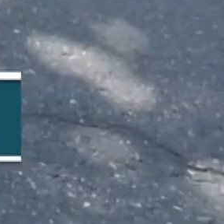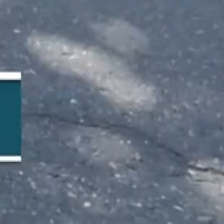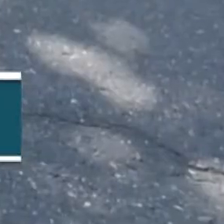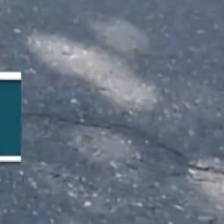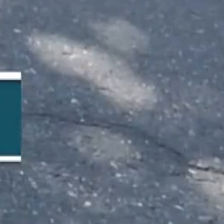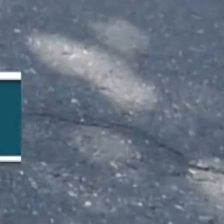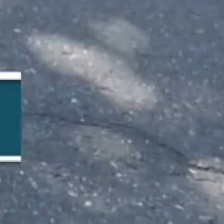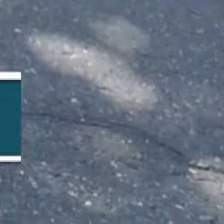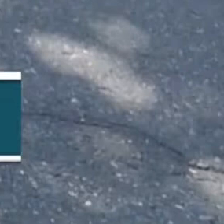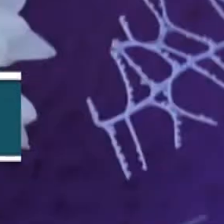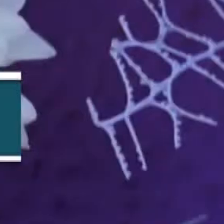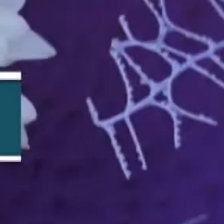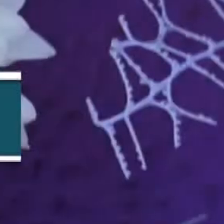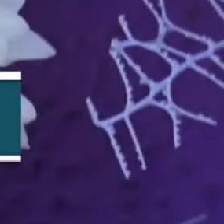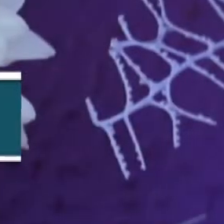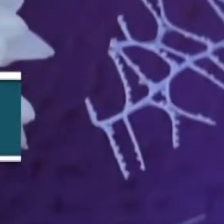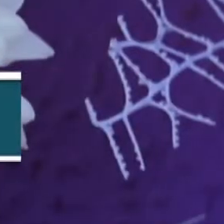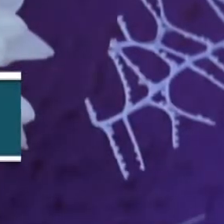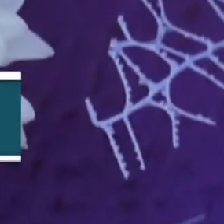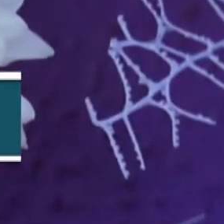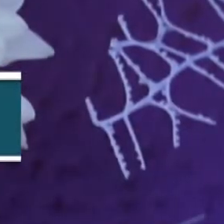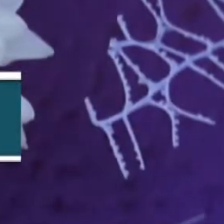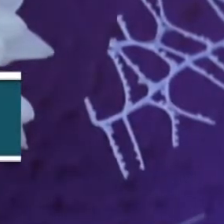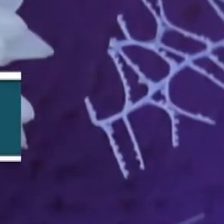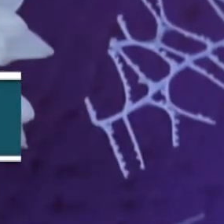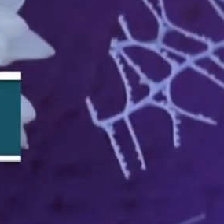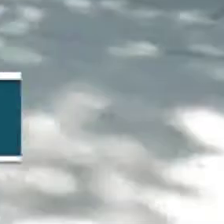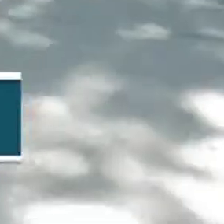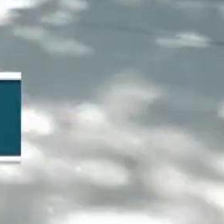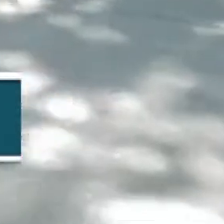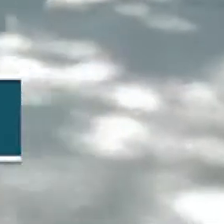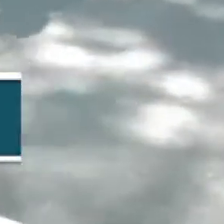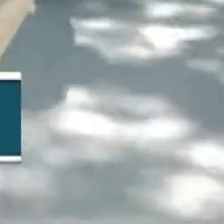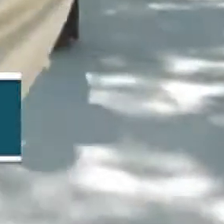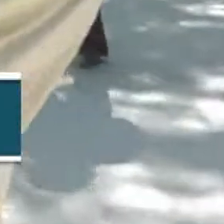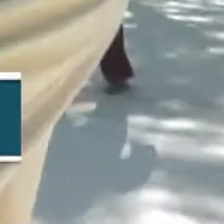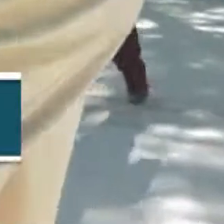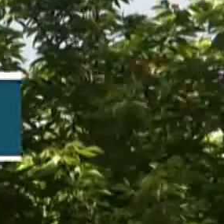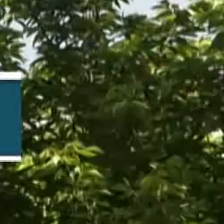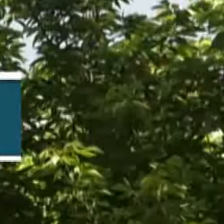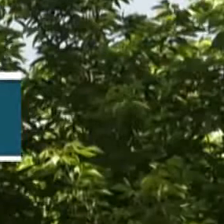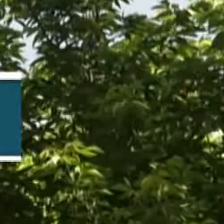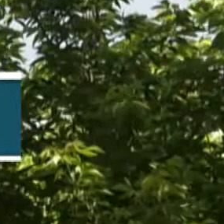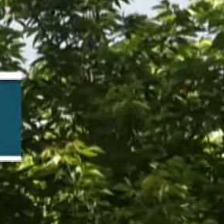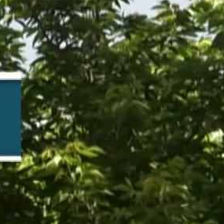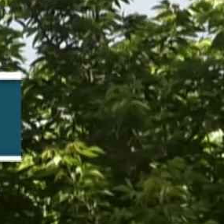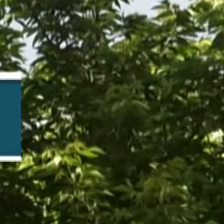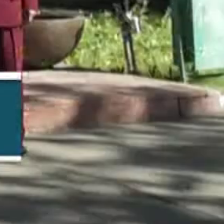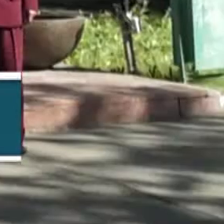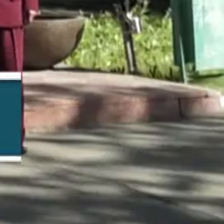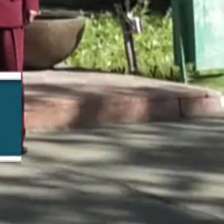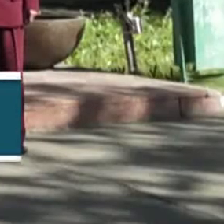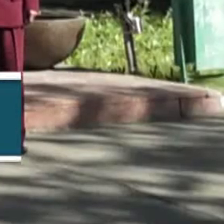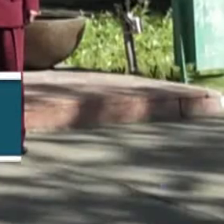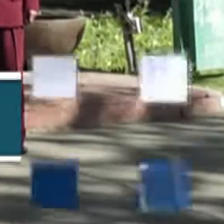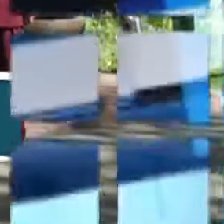Қаламызда саяси қуғын-сүргін және ашаршылық құрбандарын еске алды. Семейліктер алаш арыстарының ескерткіштеріне гүл қойып, рухтарына